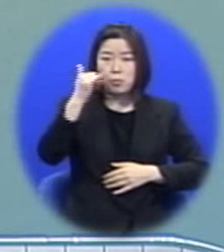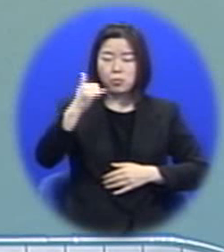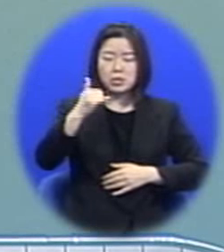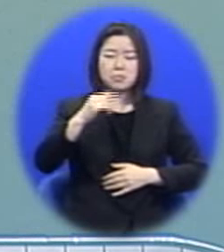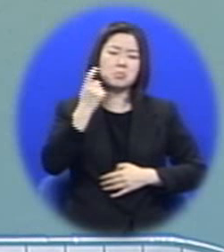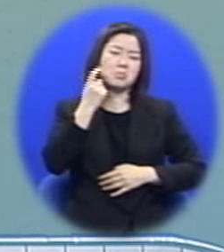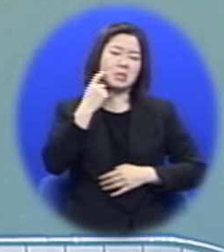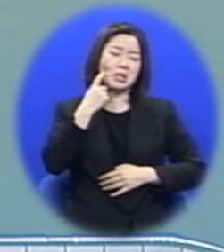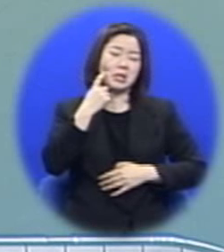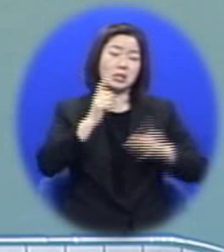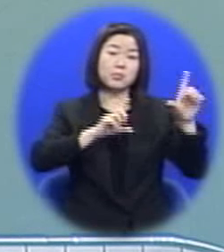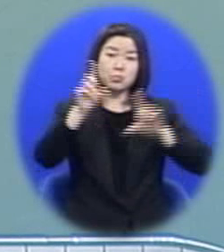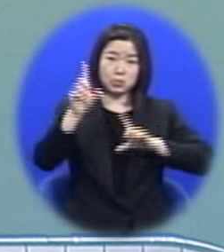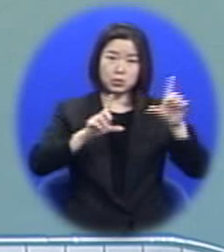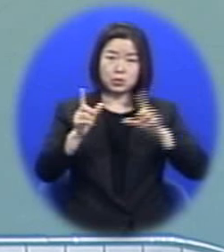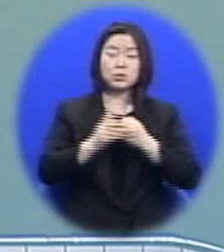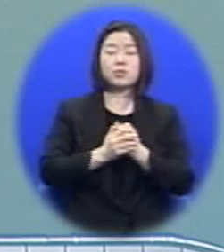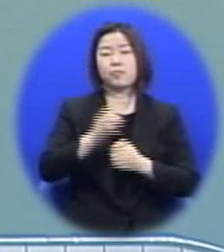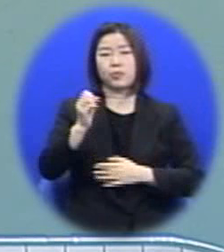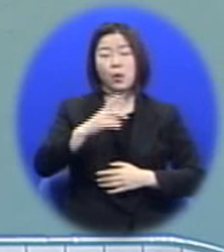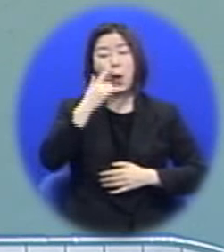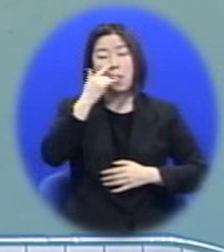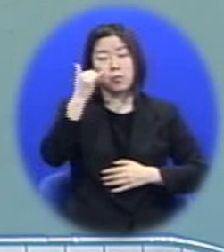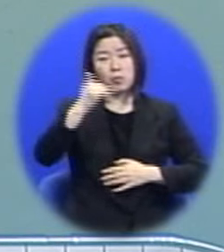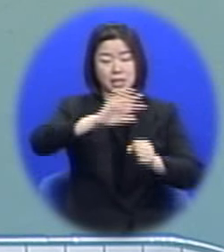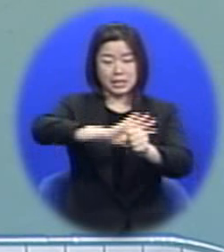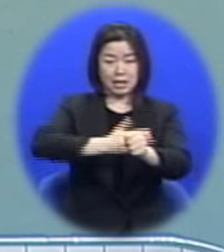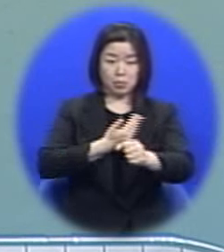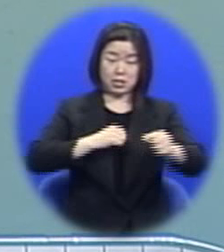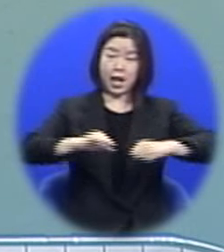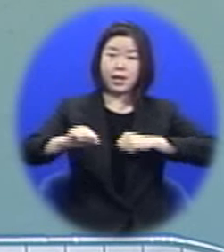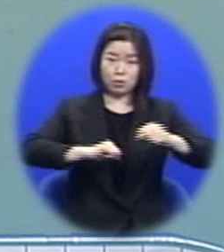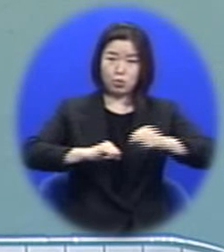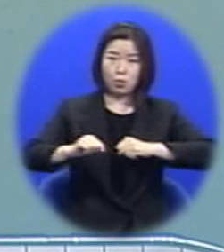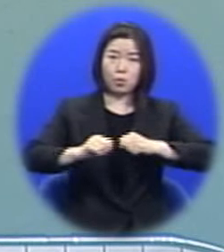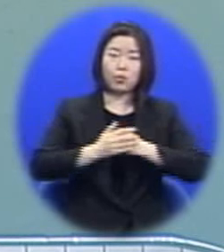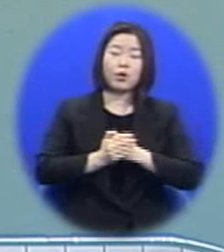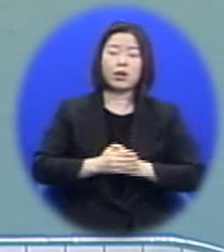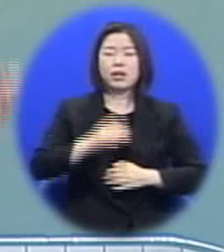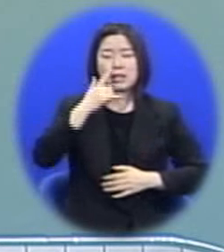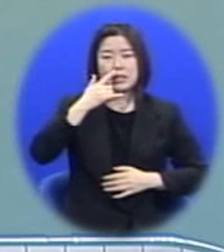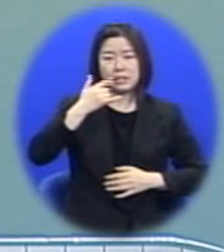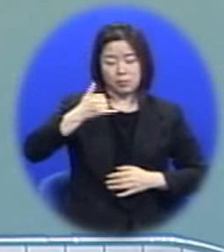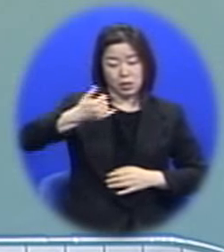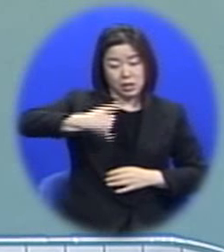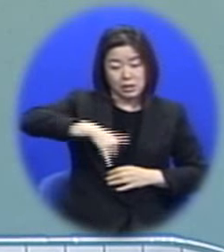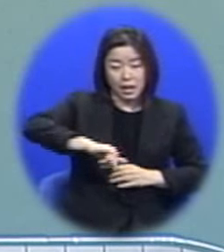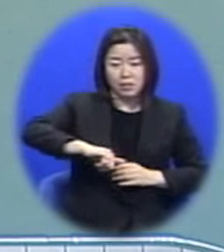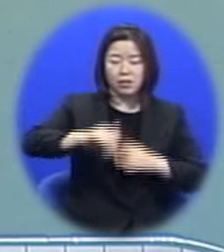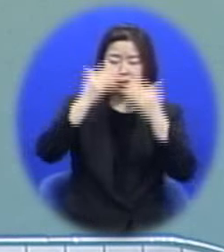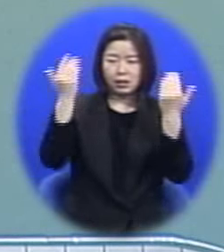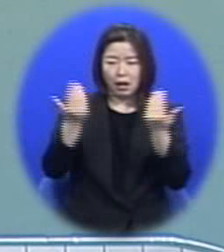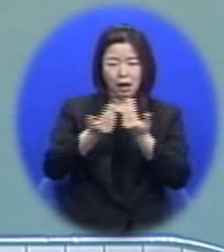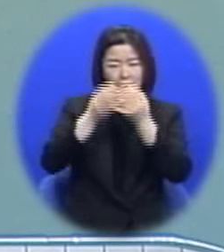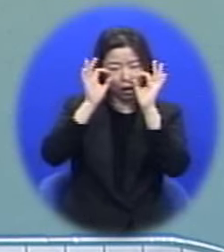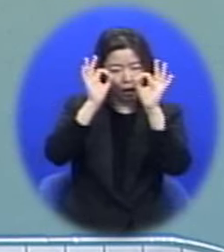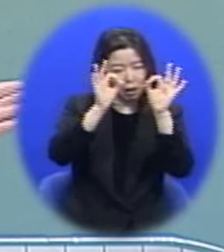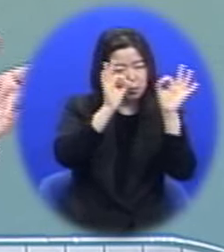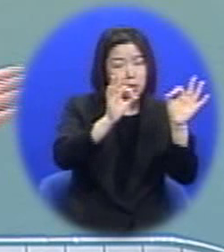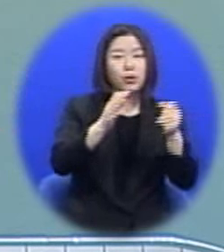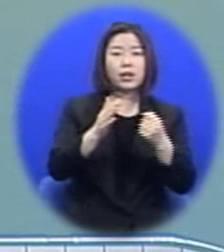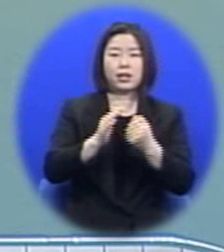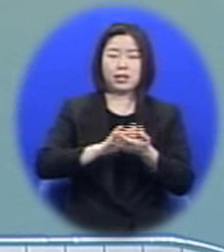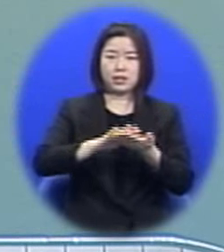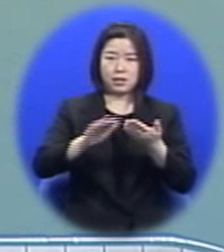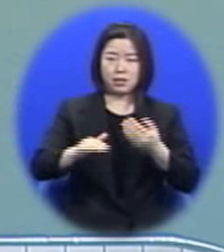태도, 부모님의 좀 잘못된 행동, 자녀들이 다 보게 됩니다. 부모와 함께 어린 시절을